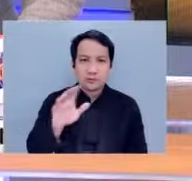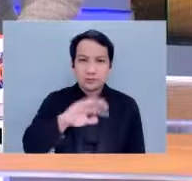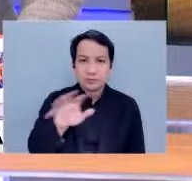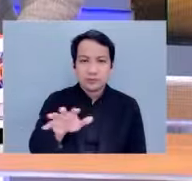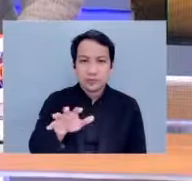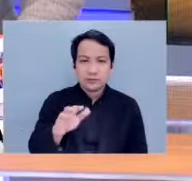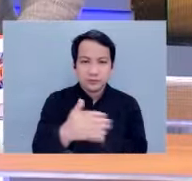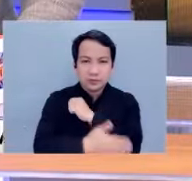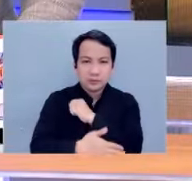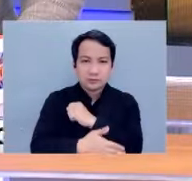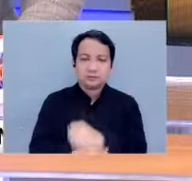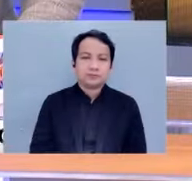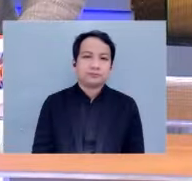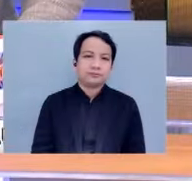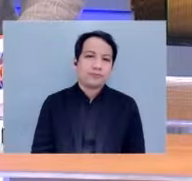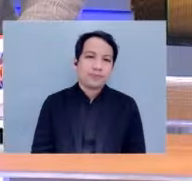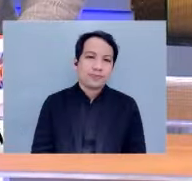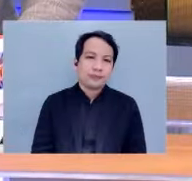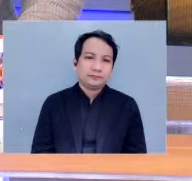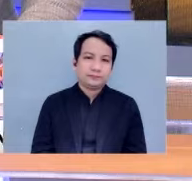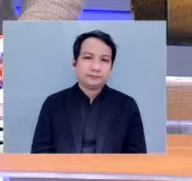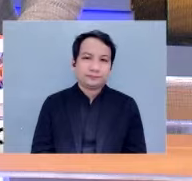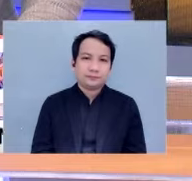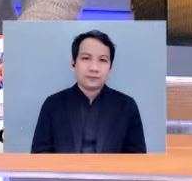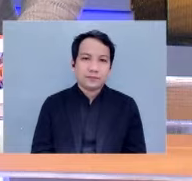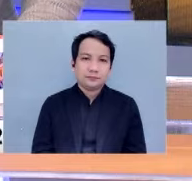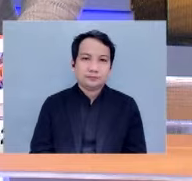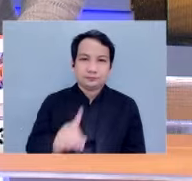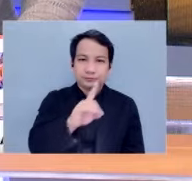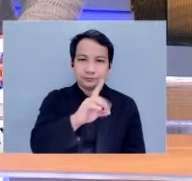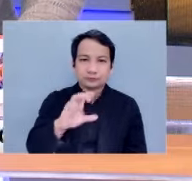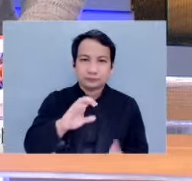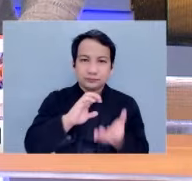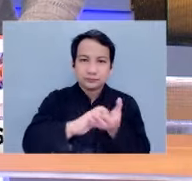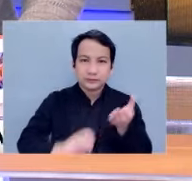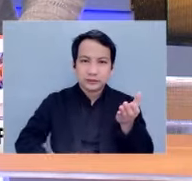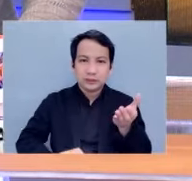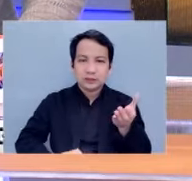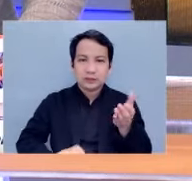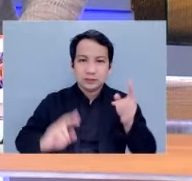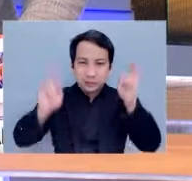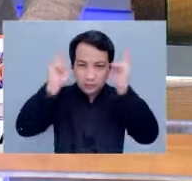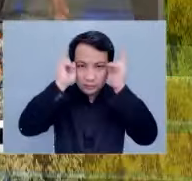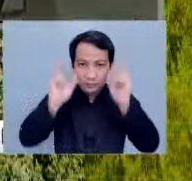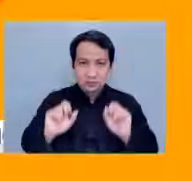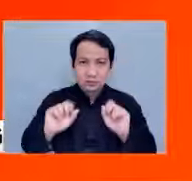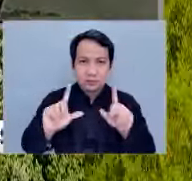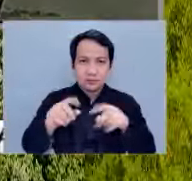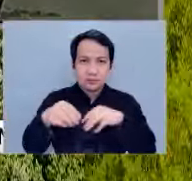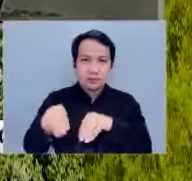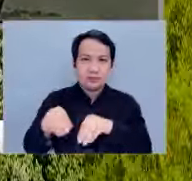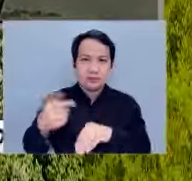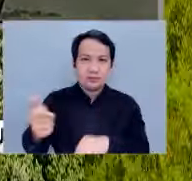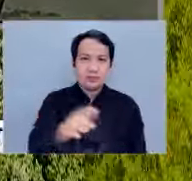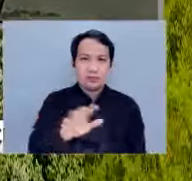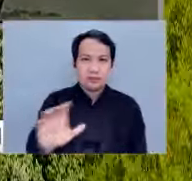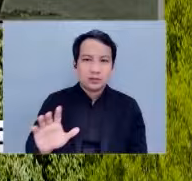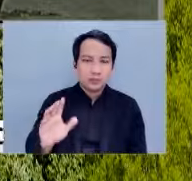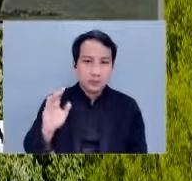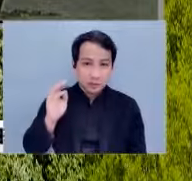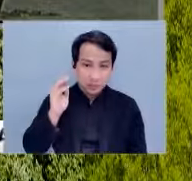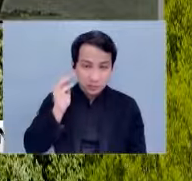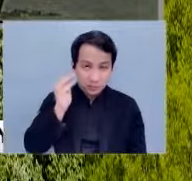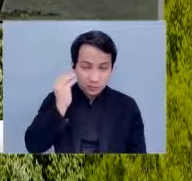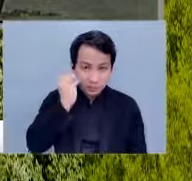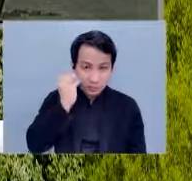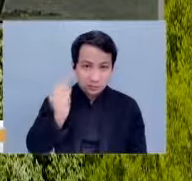Mahigit 100 piso kada kilo ang bawas sa presyo ng ilang gulay sa palengke. Live mula sa Maynila, nasa frontline ng balitang yan si Dave